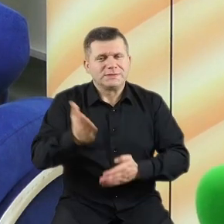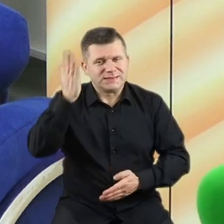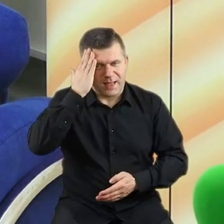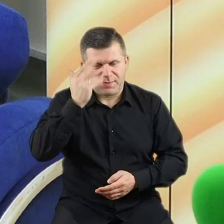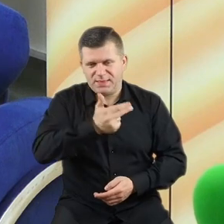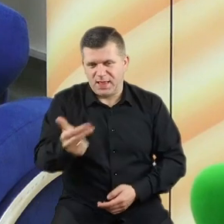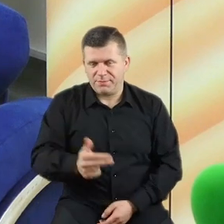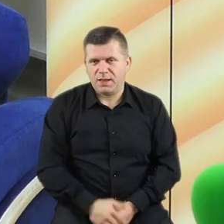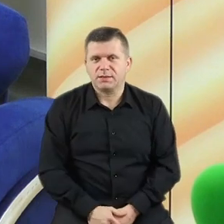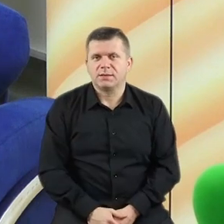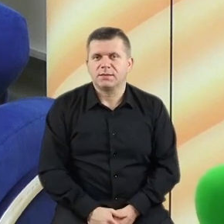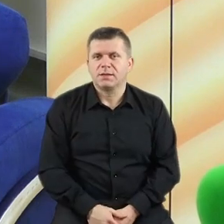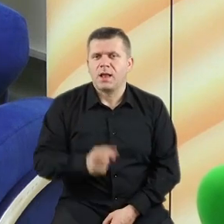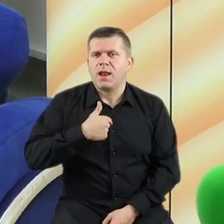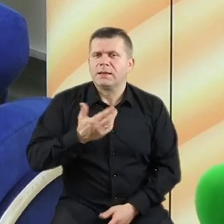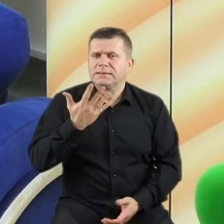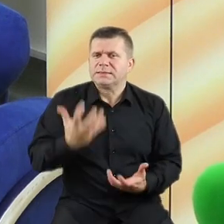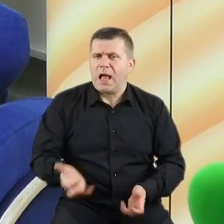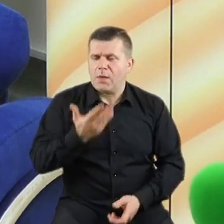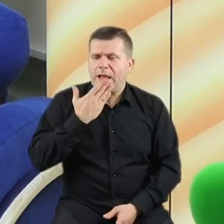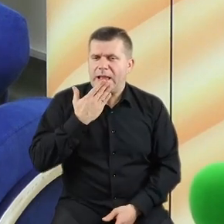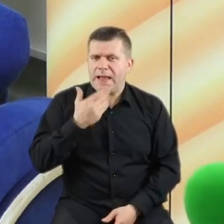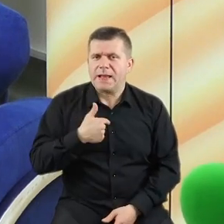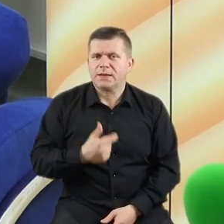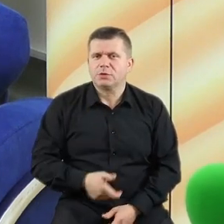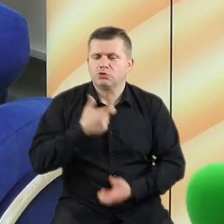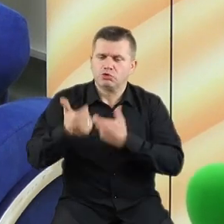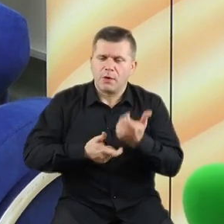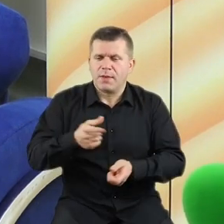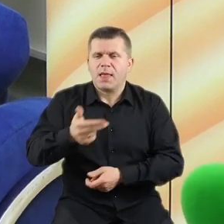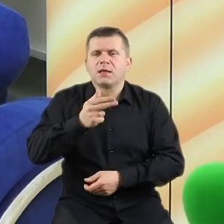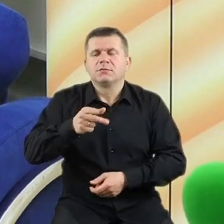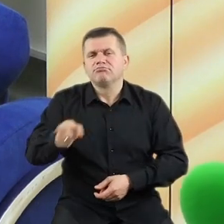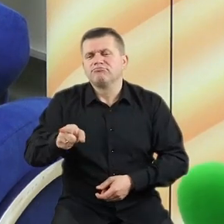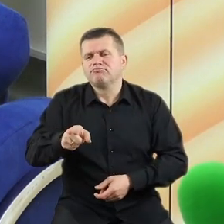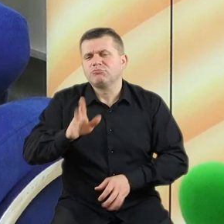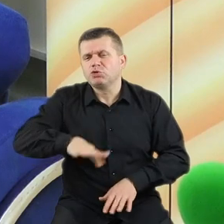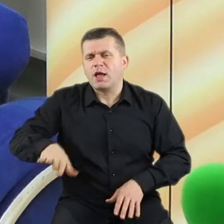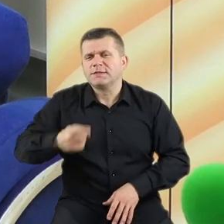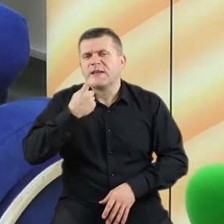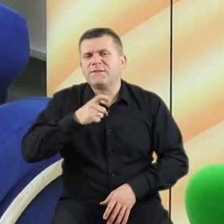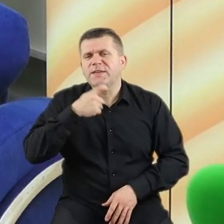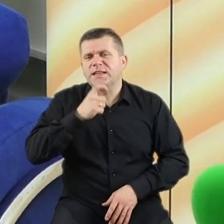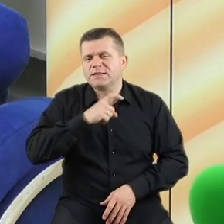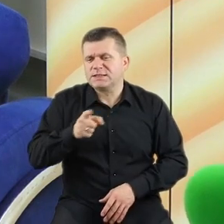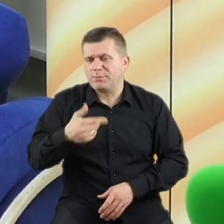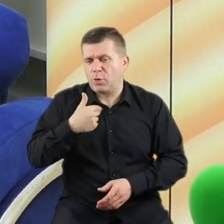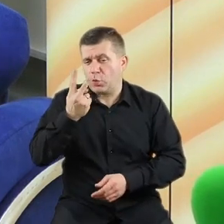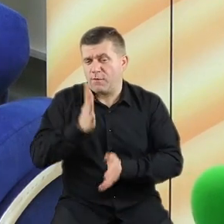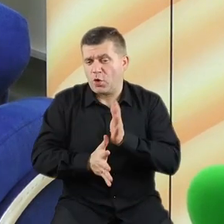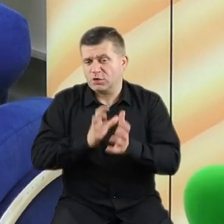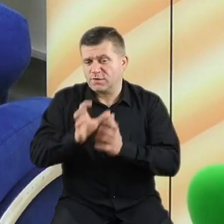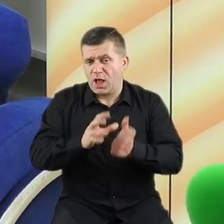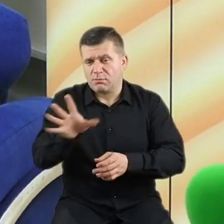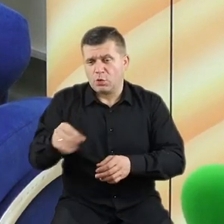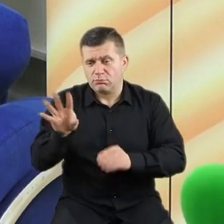temat, rozpoznany. Ale miałam zamiar zrobić o dzieciach fińskich, które w czasie II wojny światowej